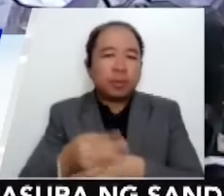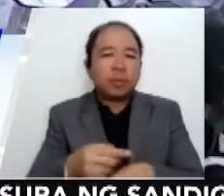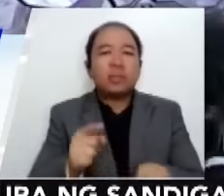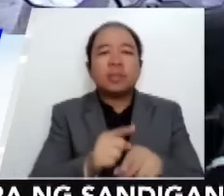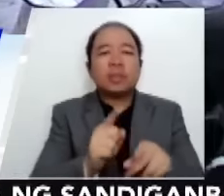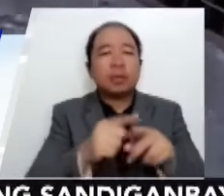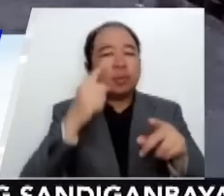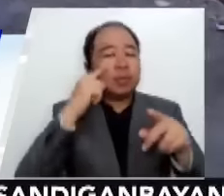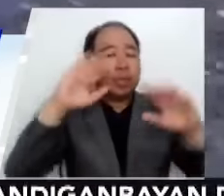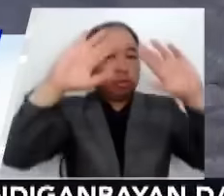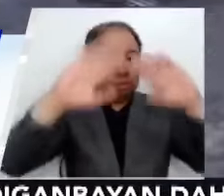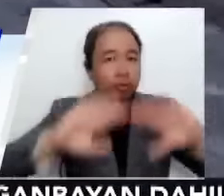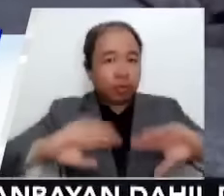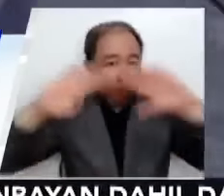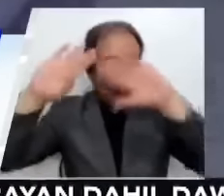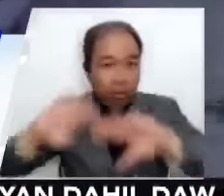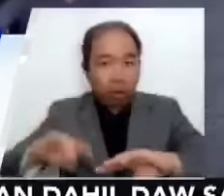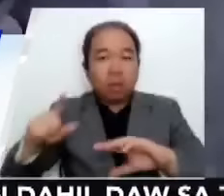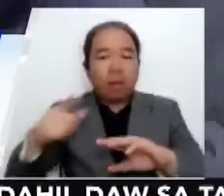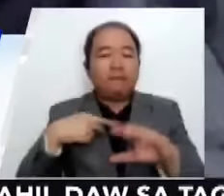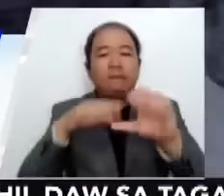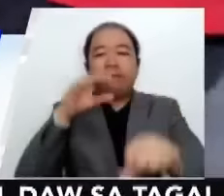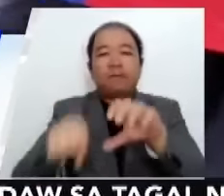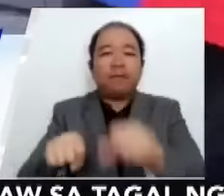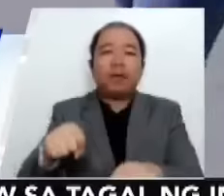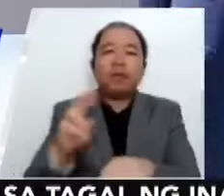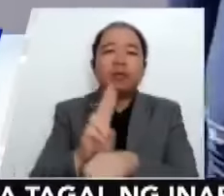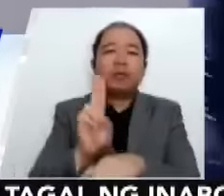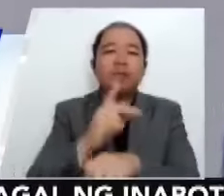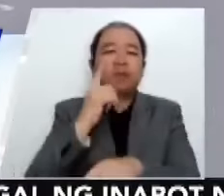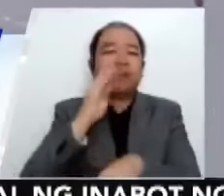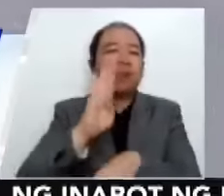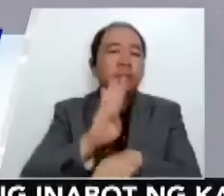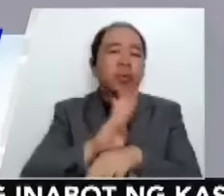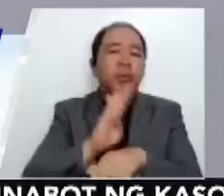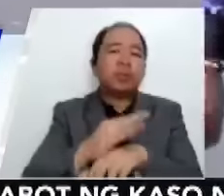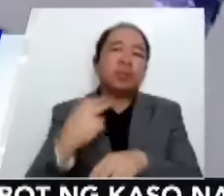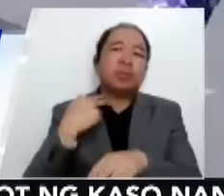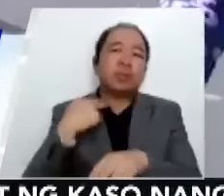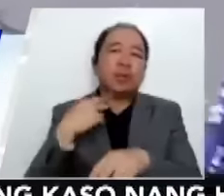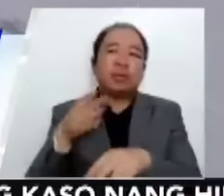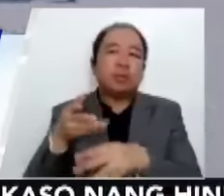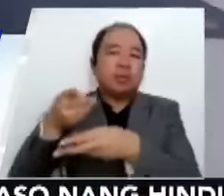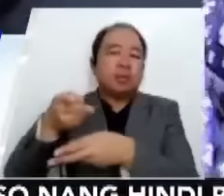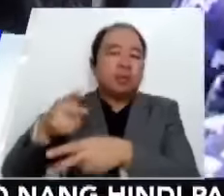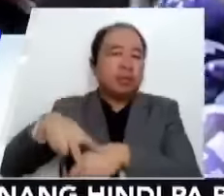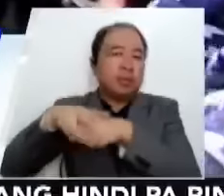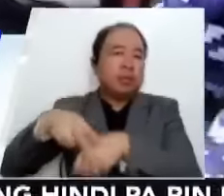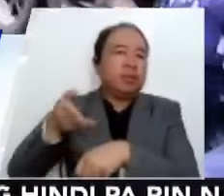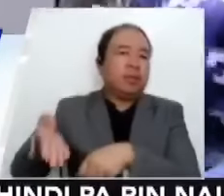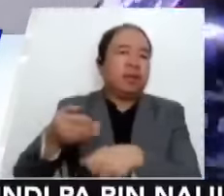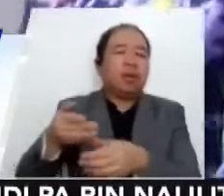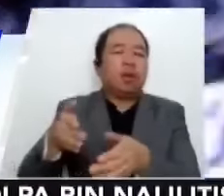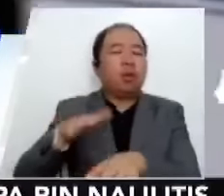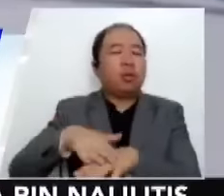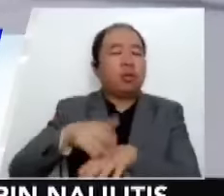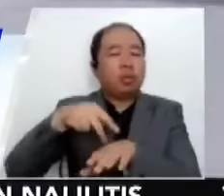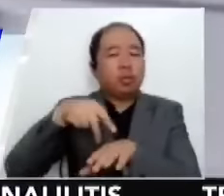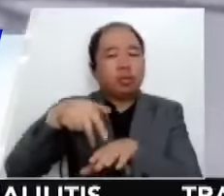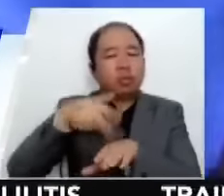ang gamit ng mga negosyong umabot na sa bangketa. Tinikitan din ang motorsiklong ito na may angkas